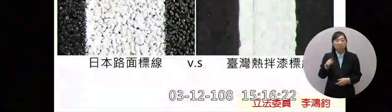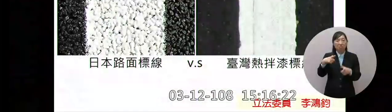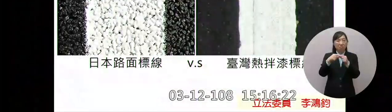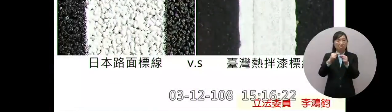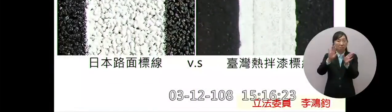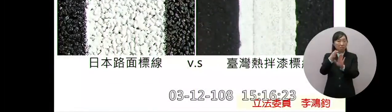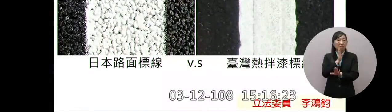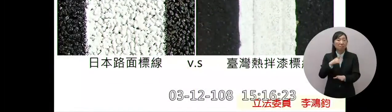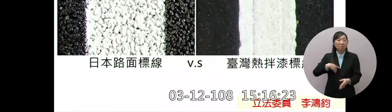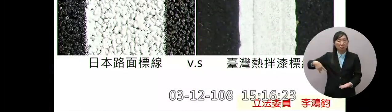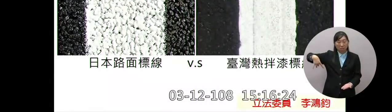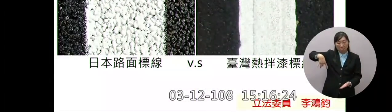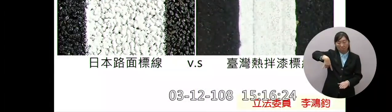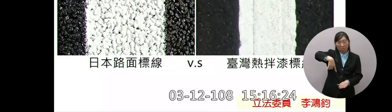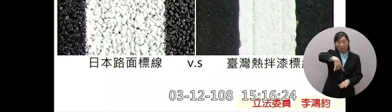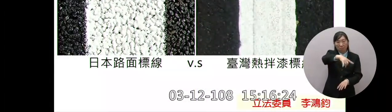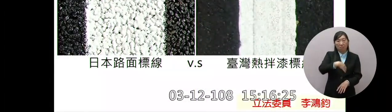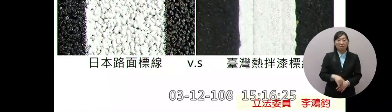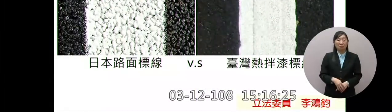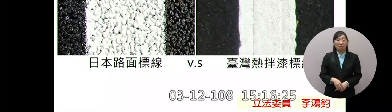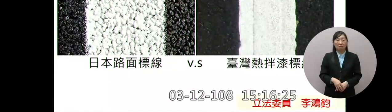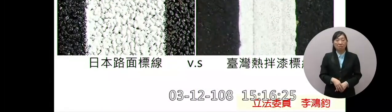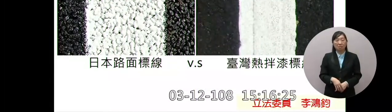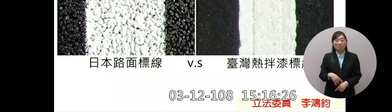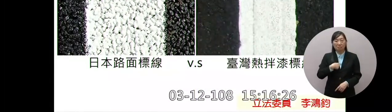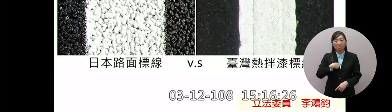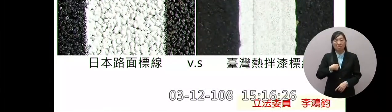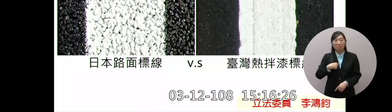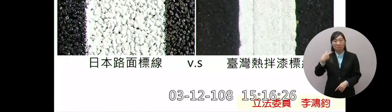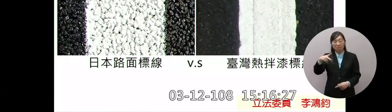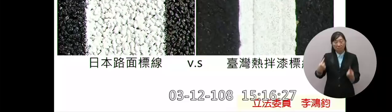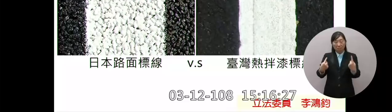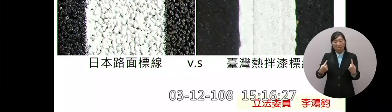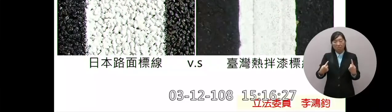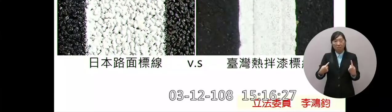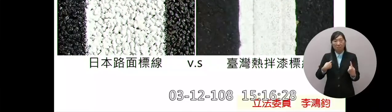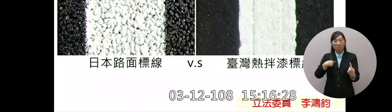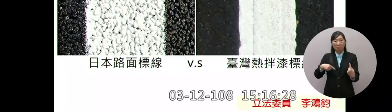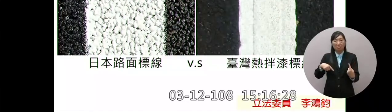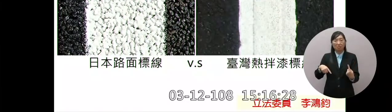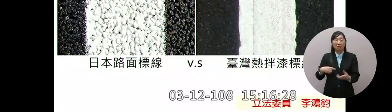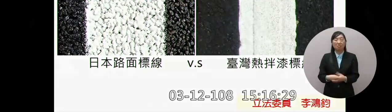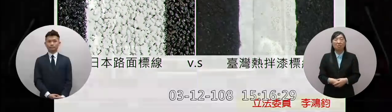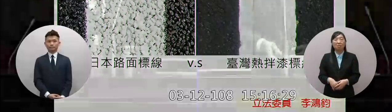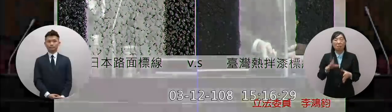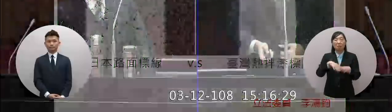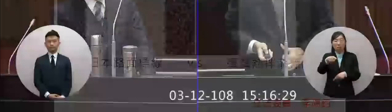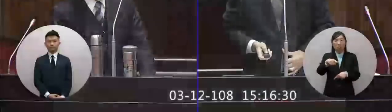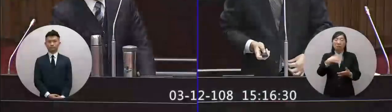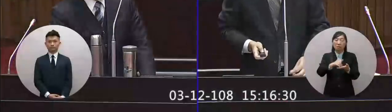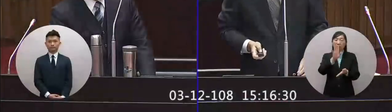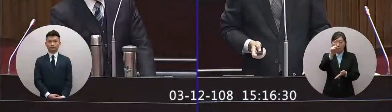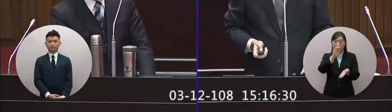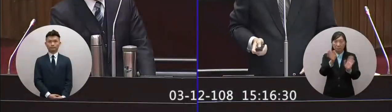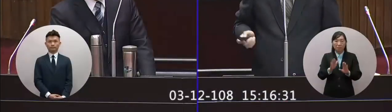这是用喷射式的，啊这是咱的，你甲看伊的止滑系数都无同啊，哦这个只是一个案例了